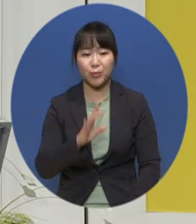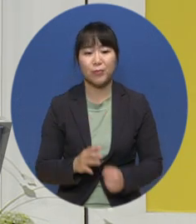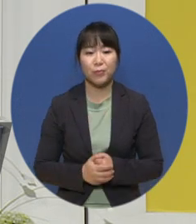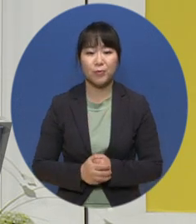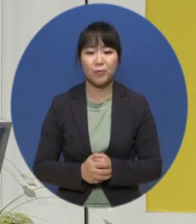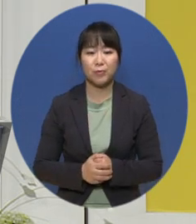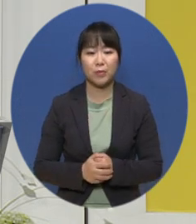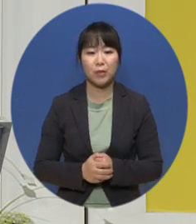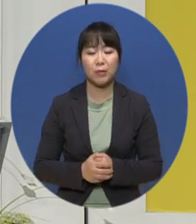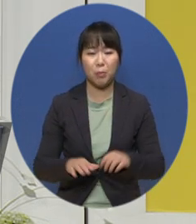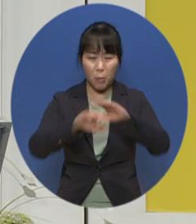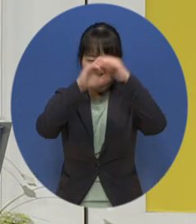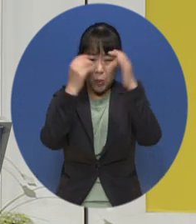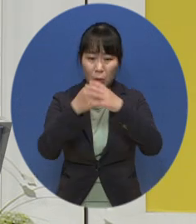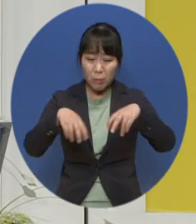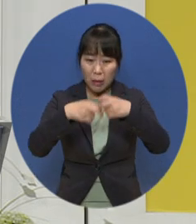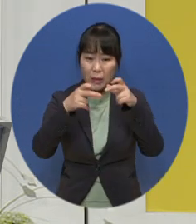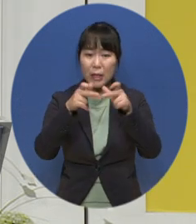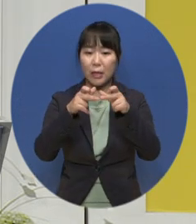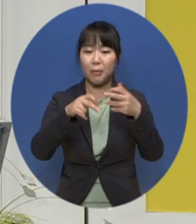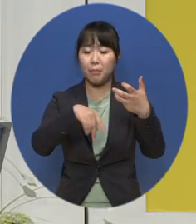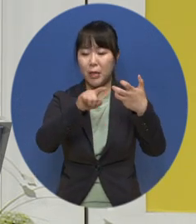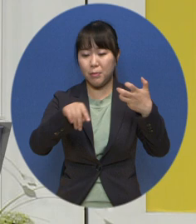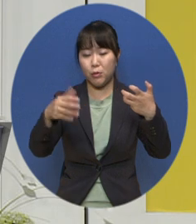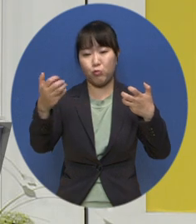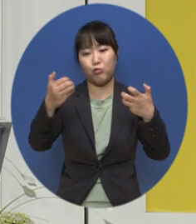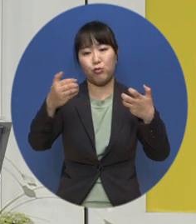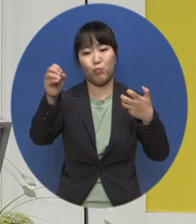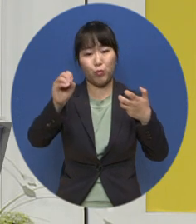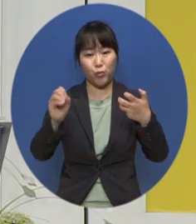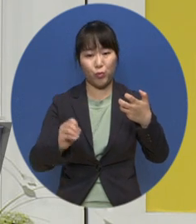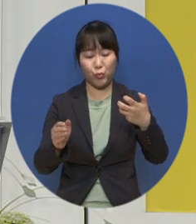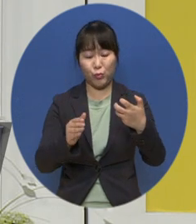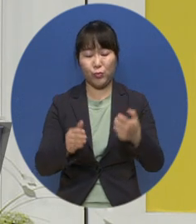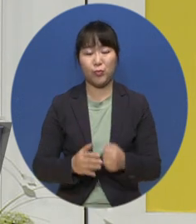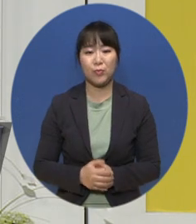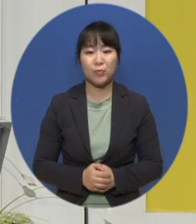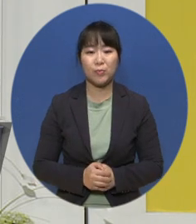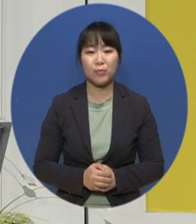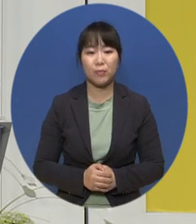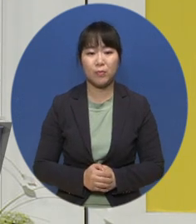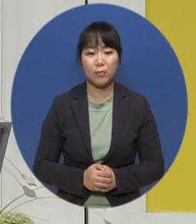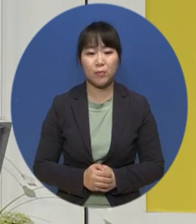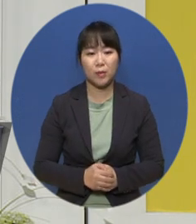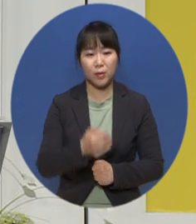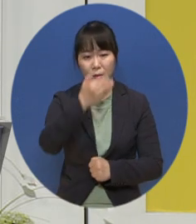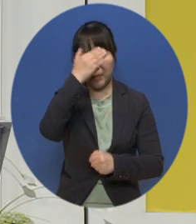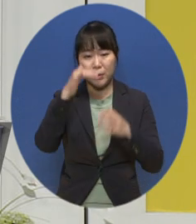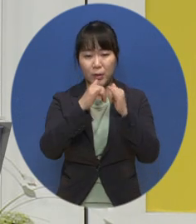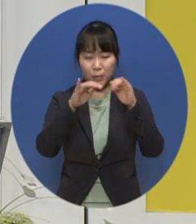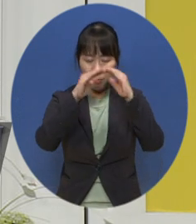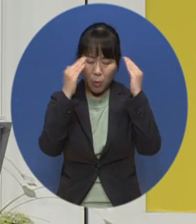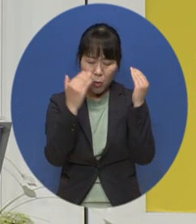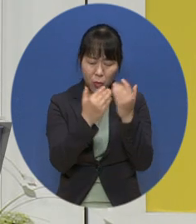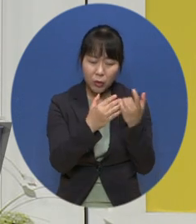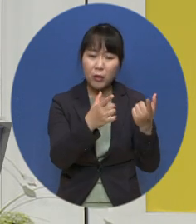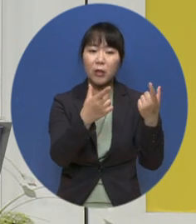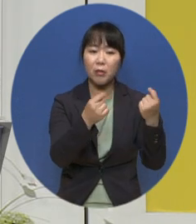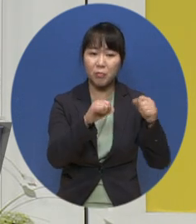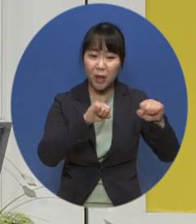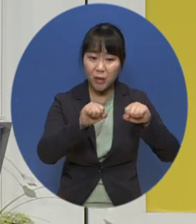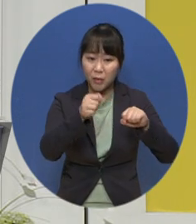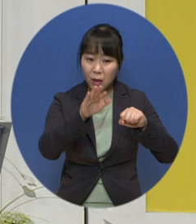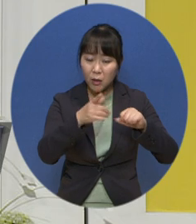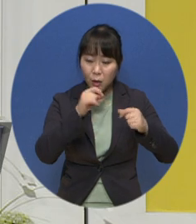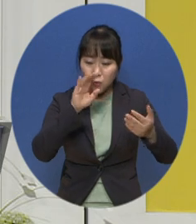거울이 그 교통사고 장인이 할 10% 90% 차지 하고 있거든요 젊은 애들은 다 그런 일을 하고 있는데 그 다음에 이제